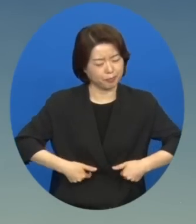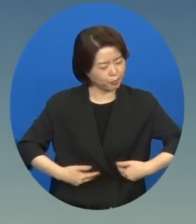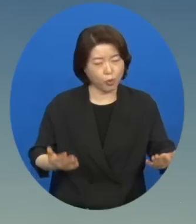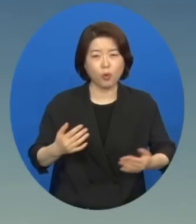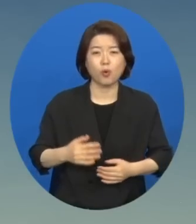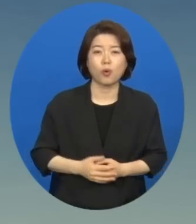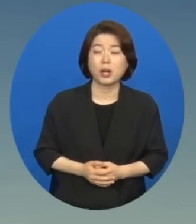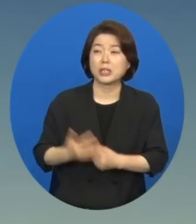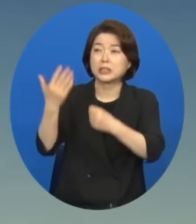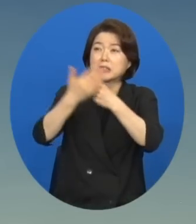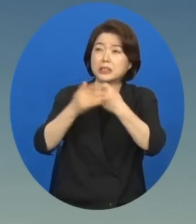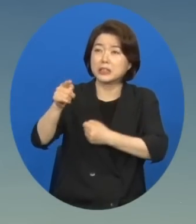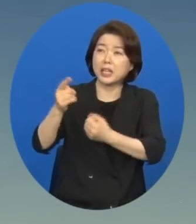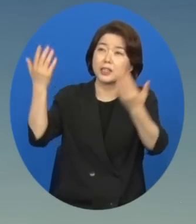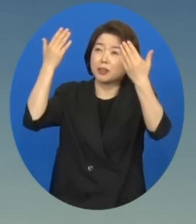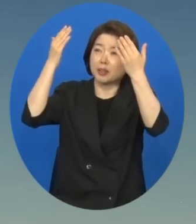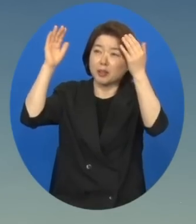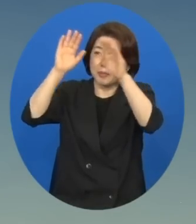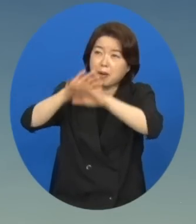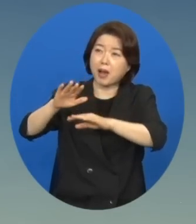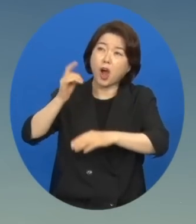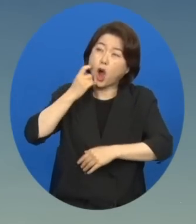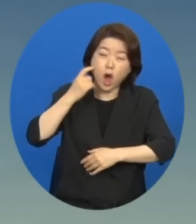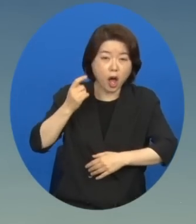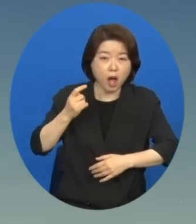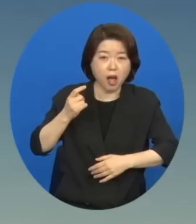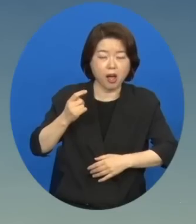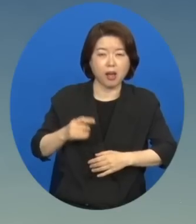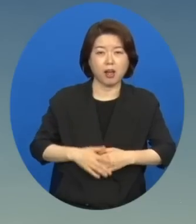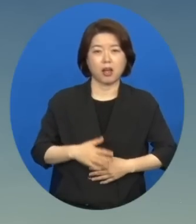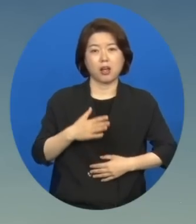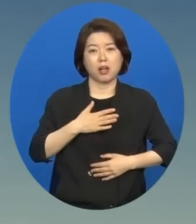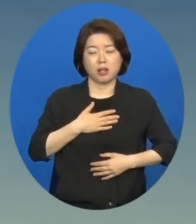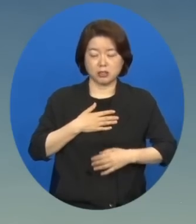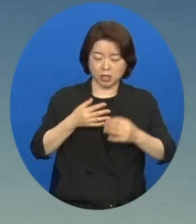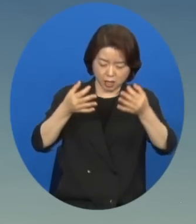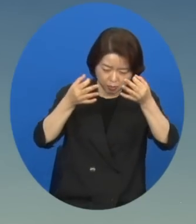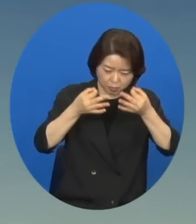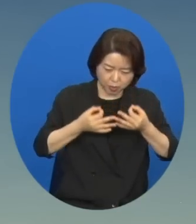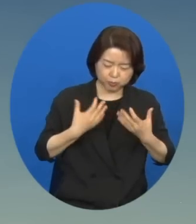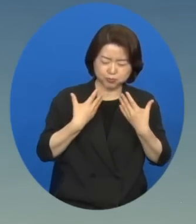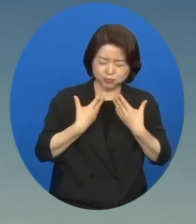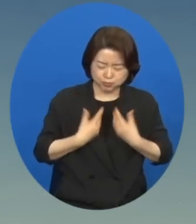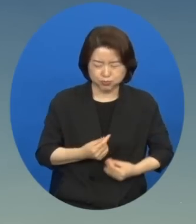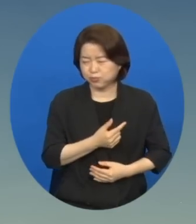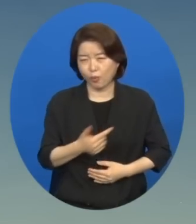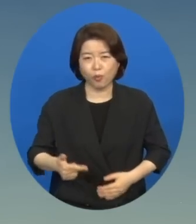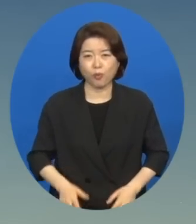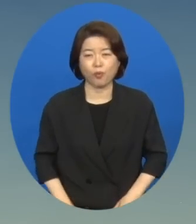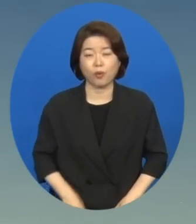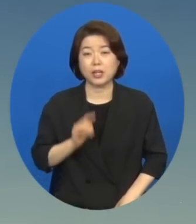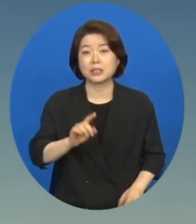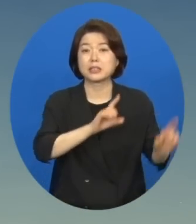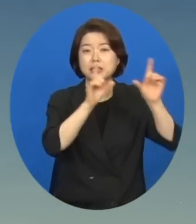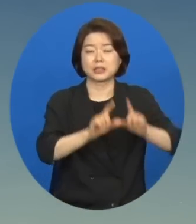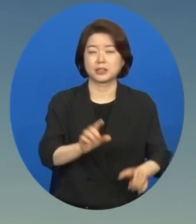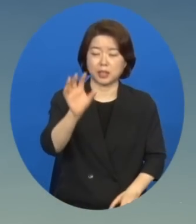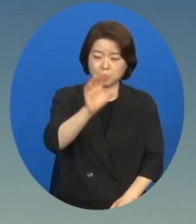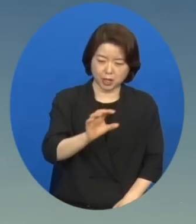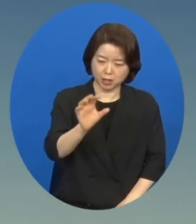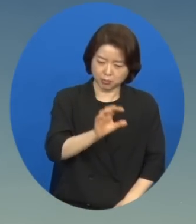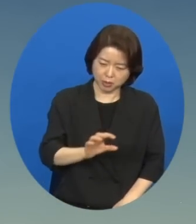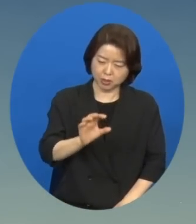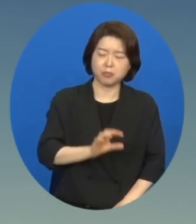받았던 그 밤도 거짓말이었나 봐. 이게 저에게 얼마나 무너지게 되는지. 그 삶이 반복되고